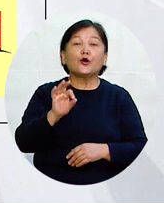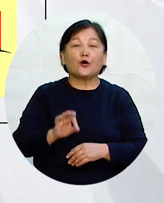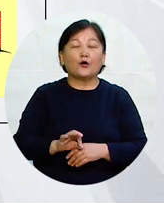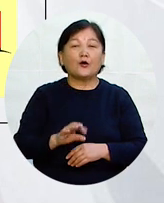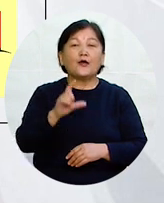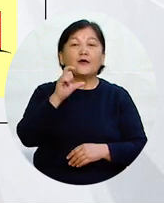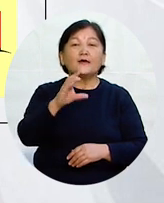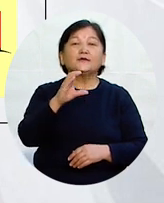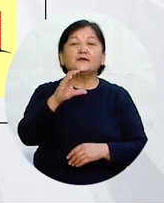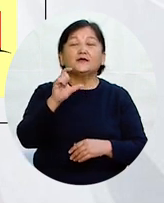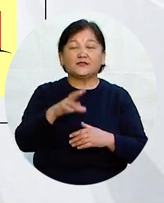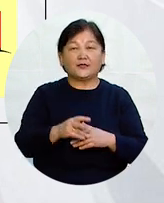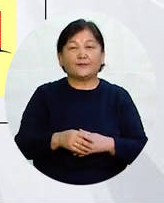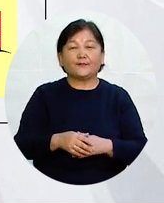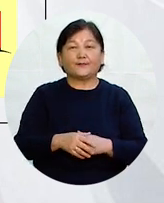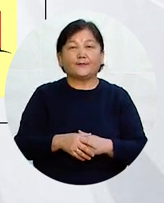Ниссэн.